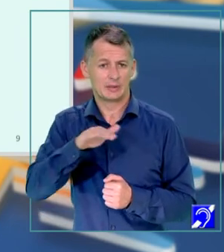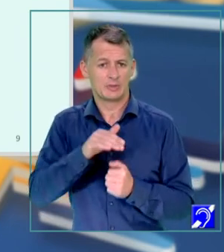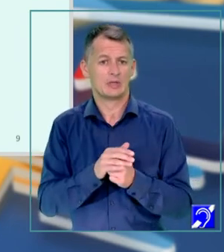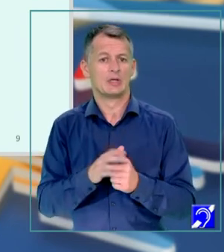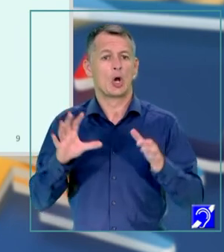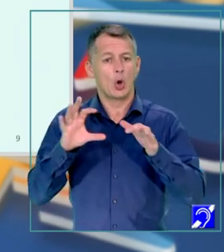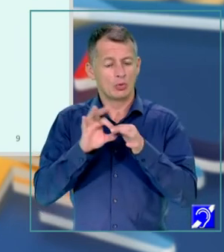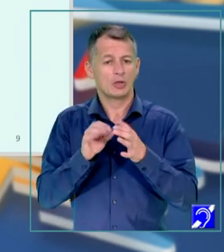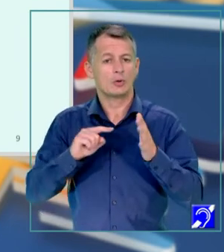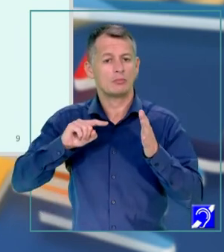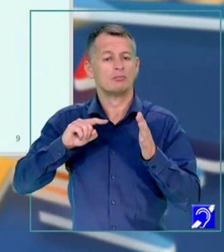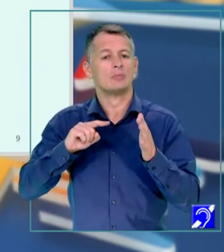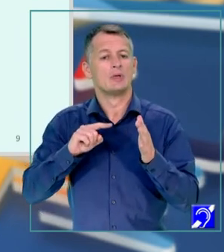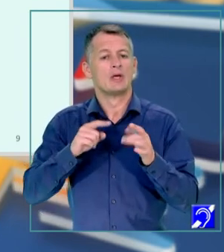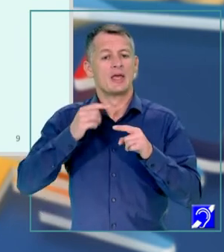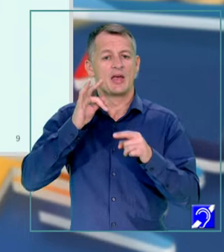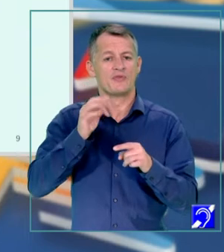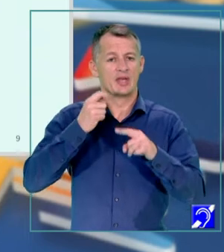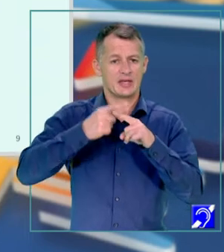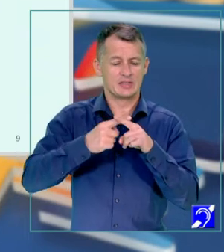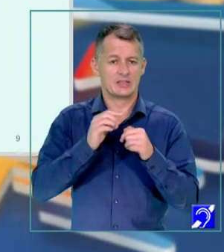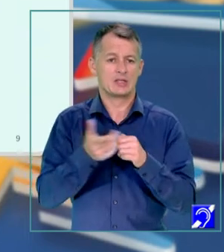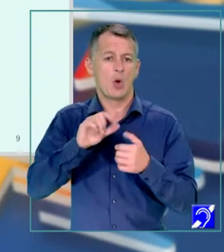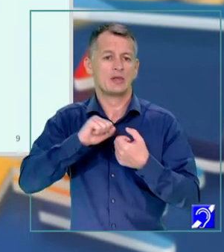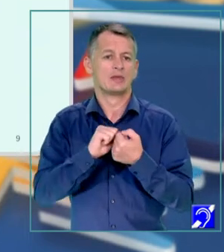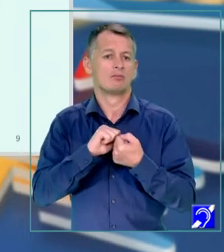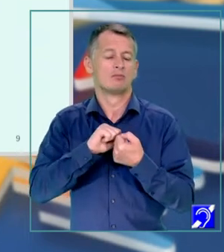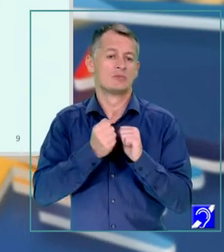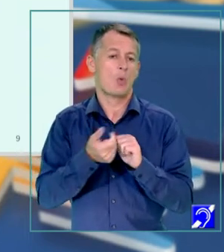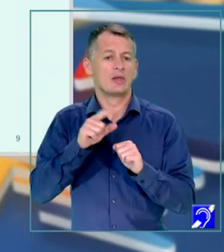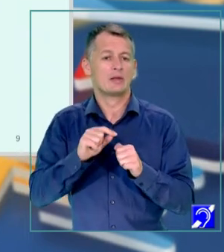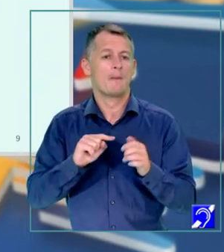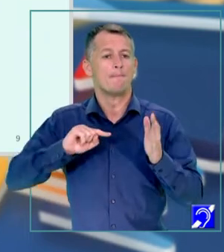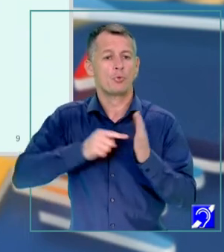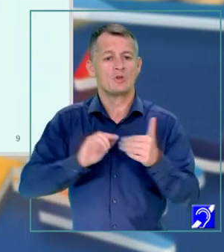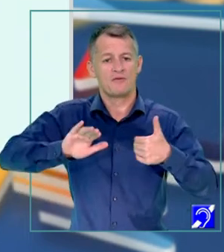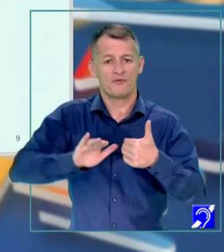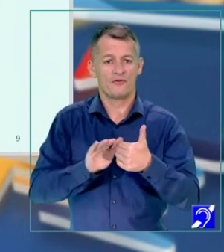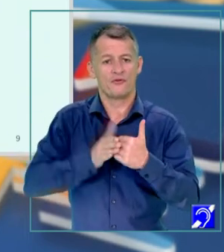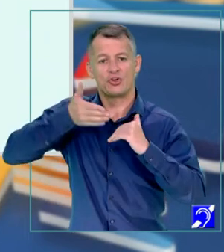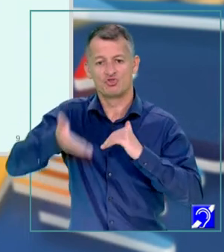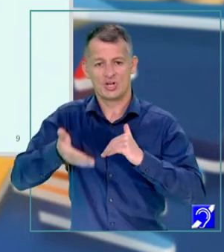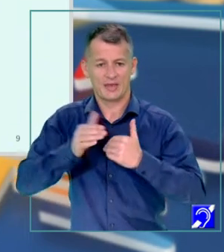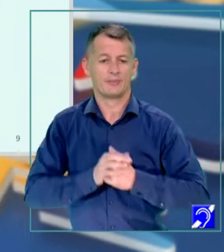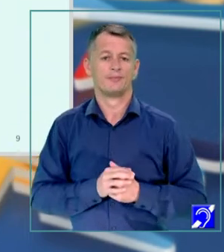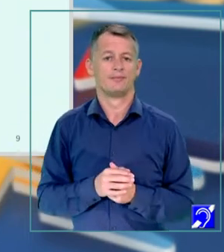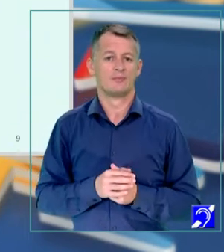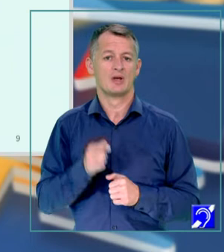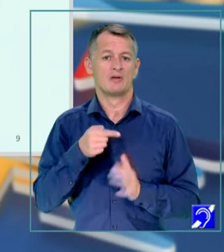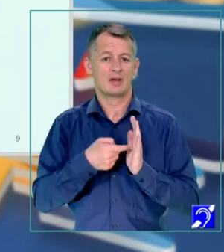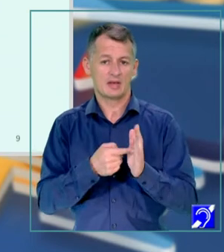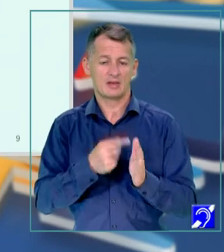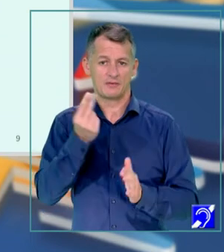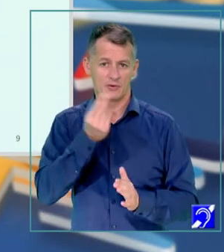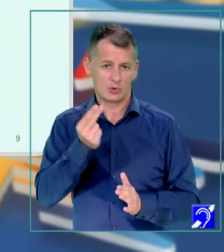x dx și alte puncte învecinate pe graficul funcției de precizat În figura 5 g